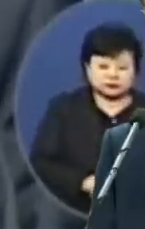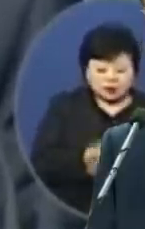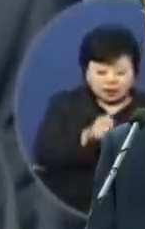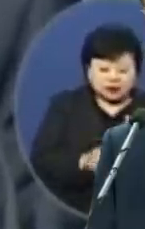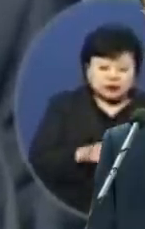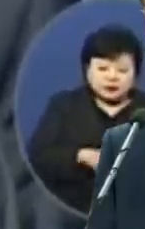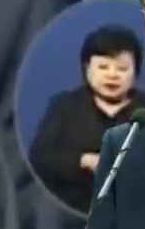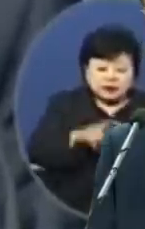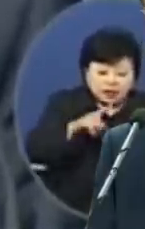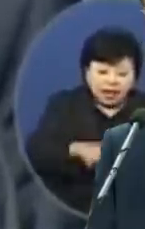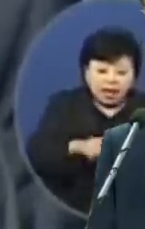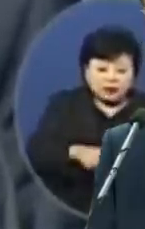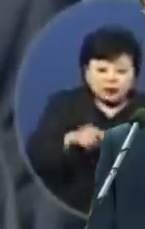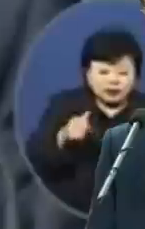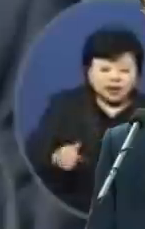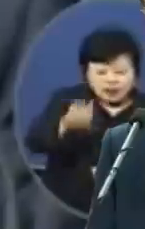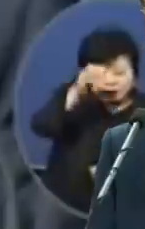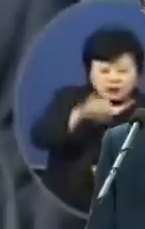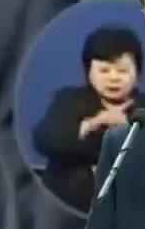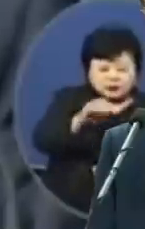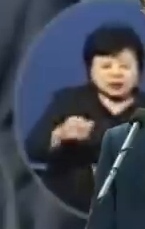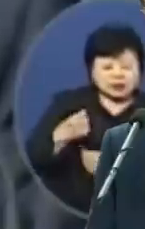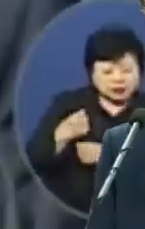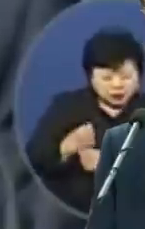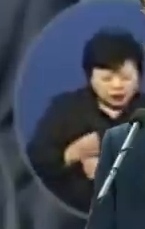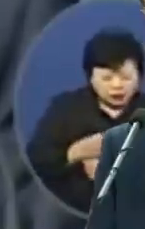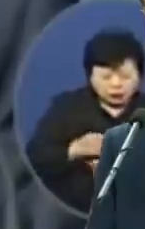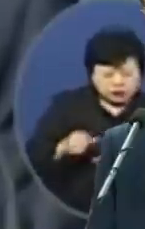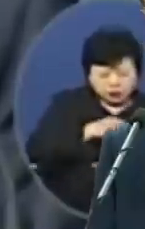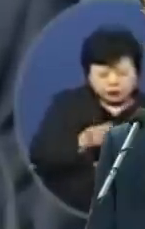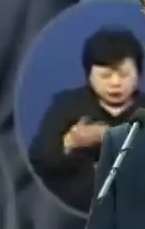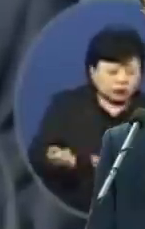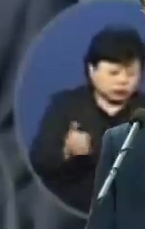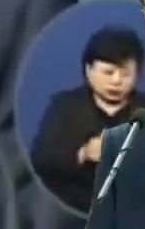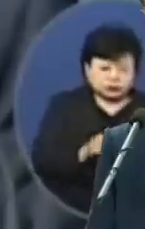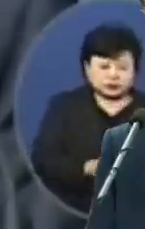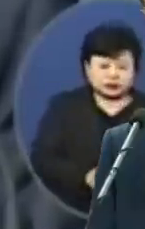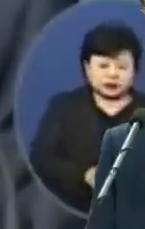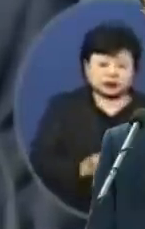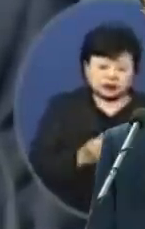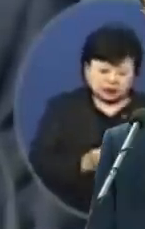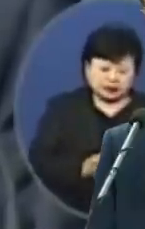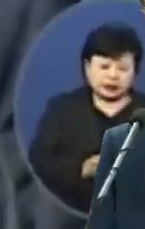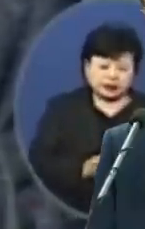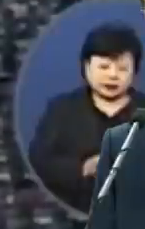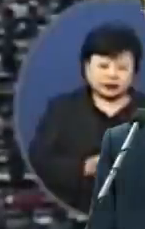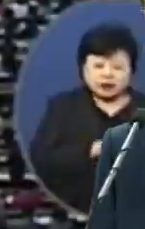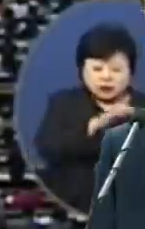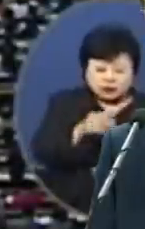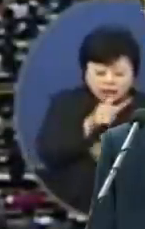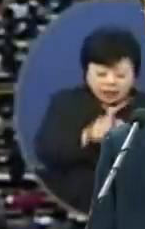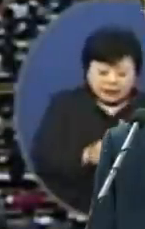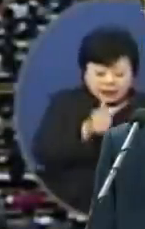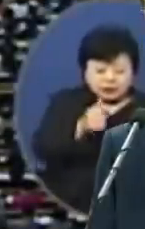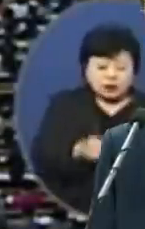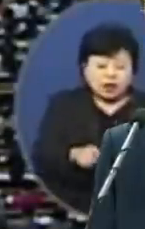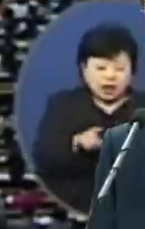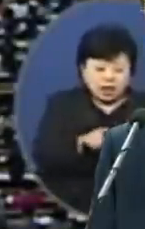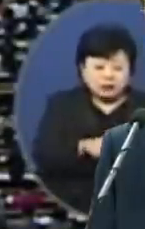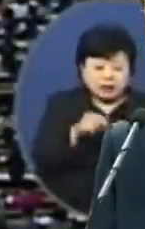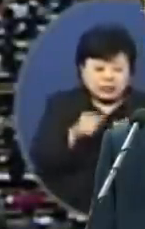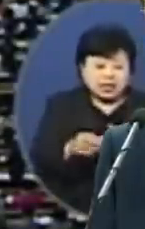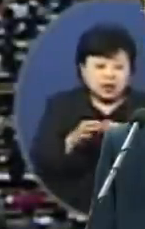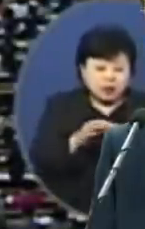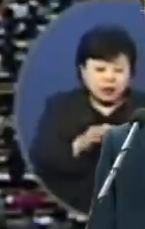하나님 뜻을 따라 그는 십자가에 매달려서 몸짓고 피 흘려 죽으셨습니다. 그렇기 때문에 우리가 하나님과 같이